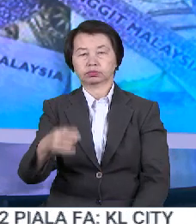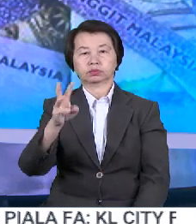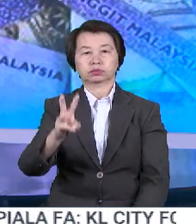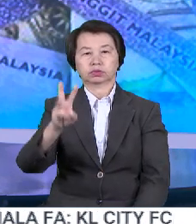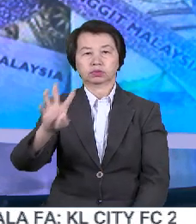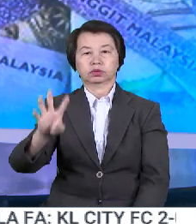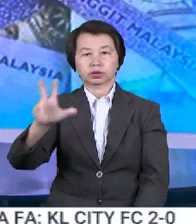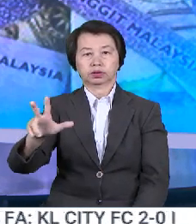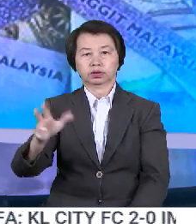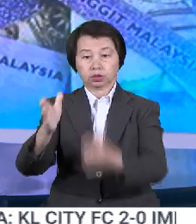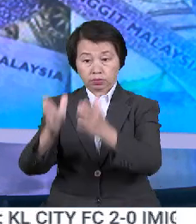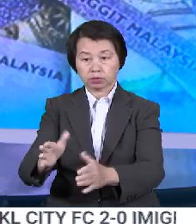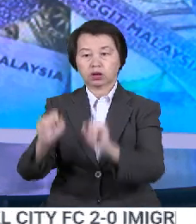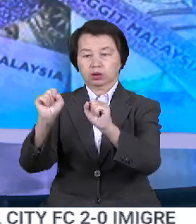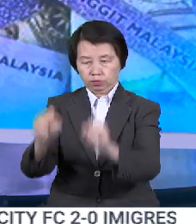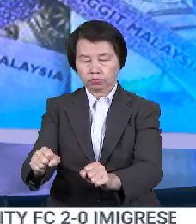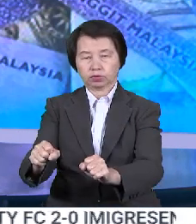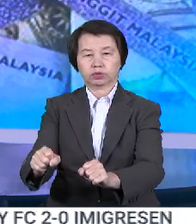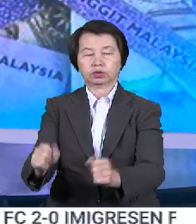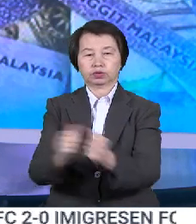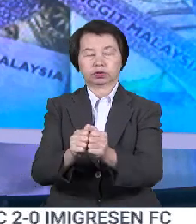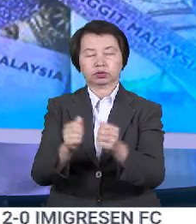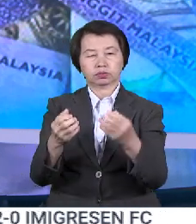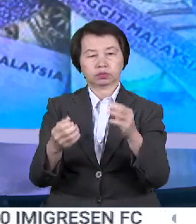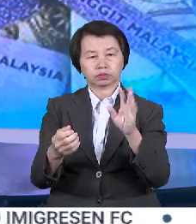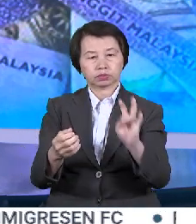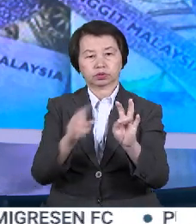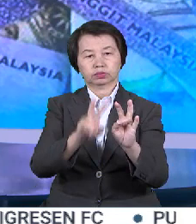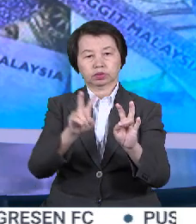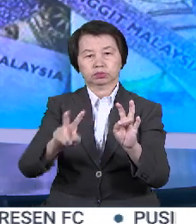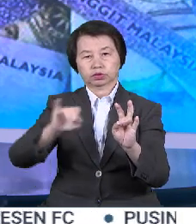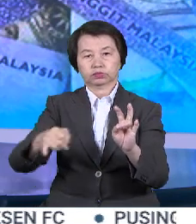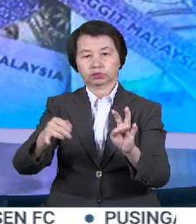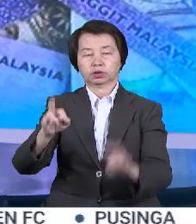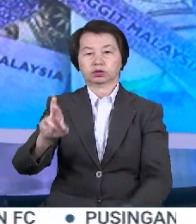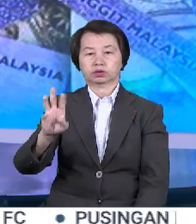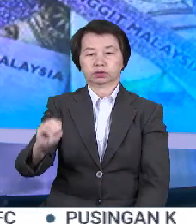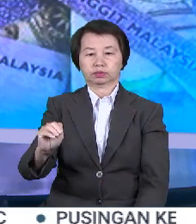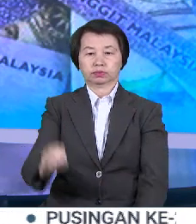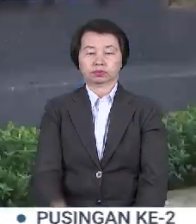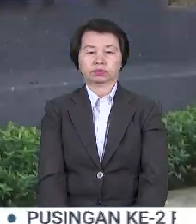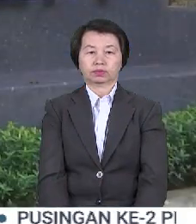34.643 permohonan layak dengan jumlah 722 juta ringgit